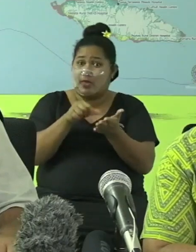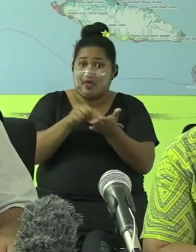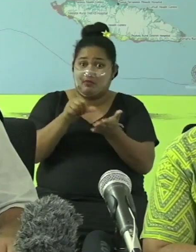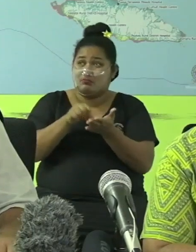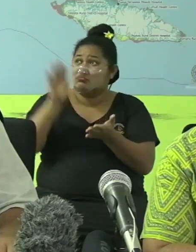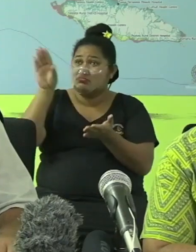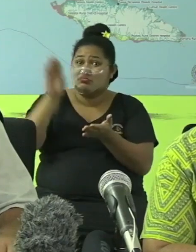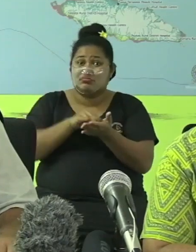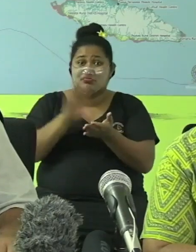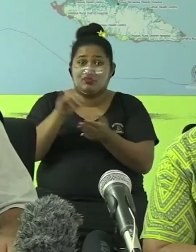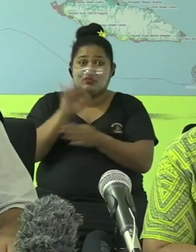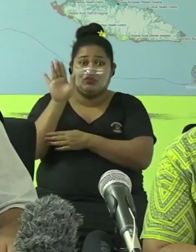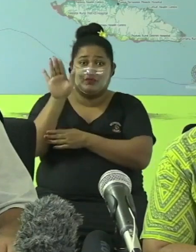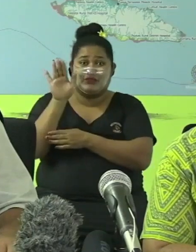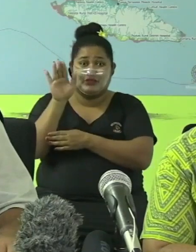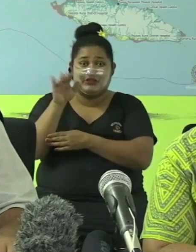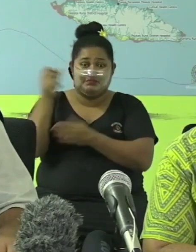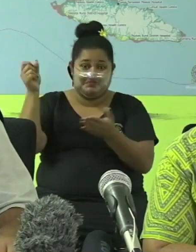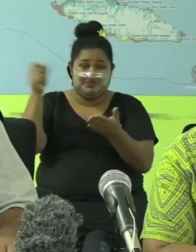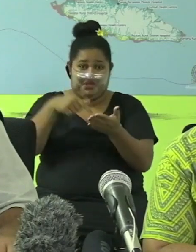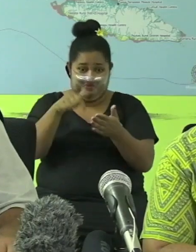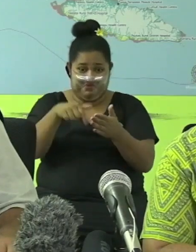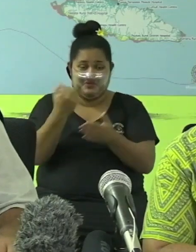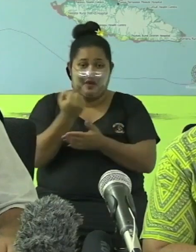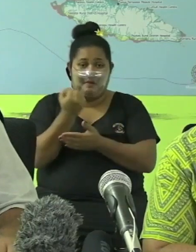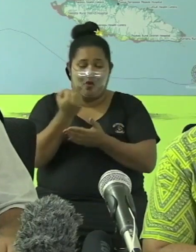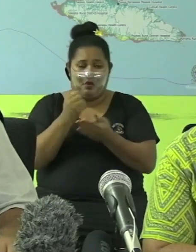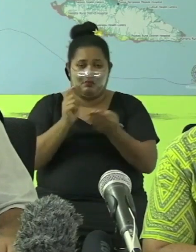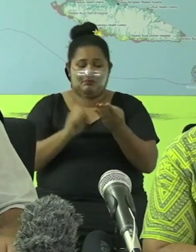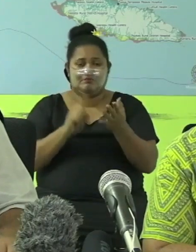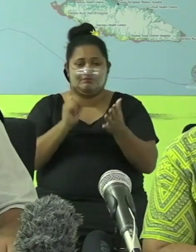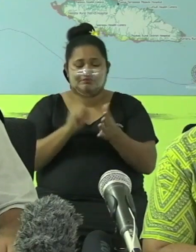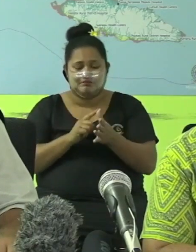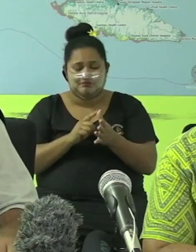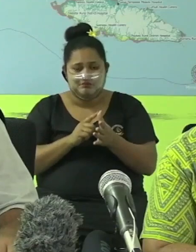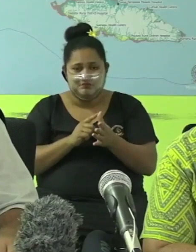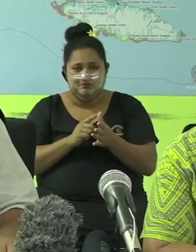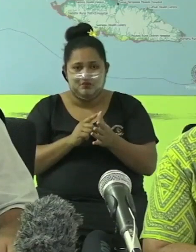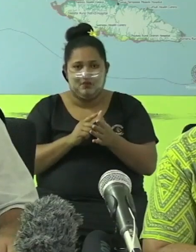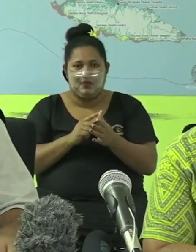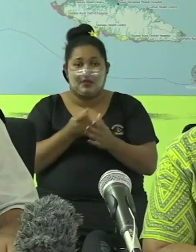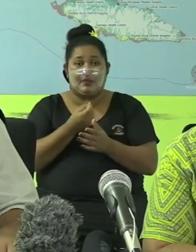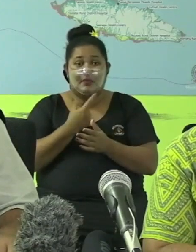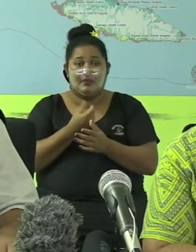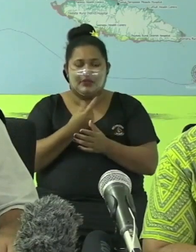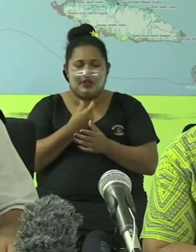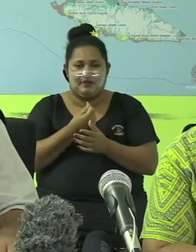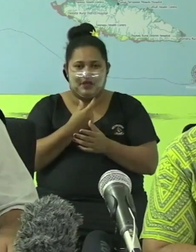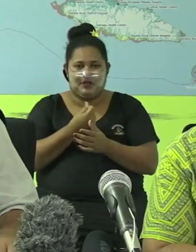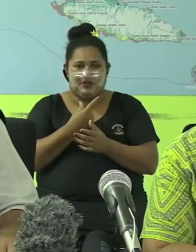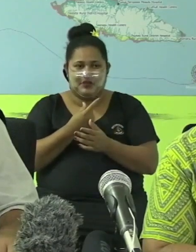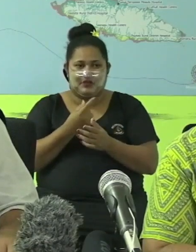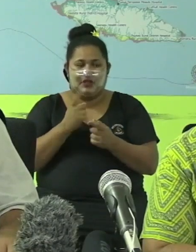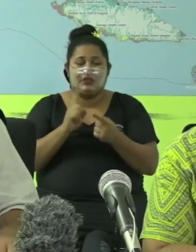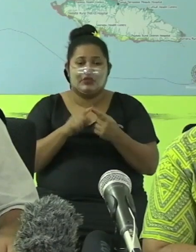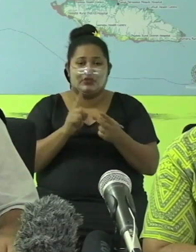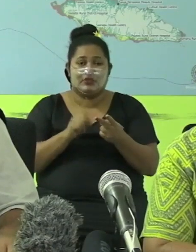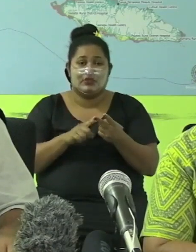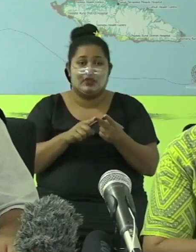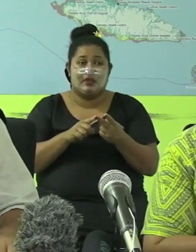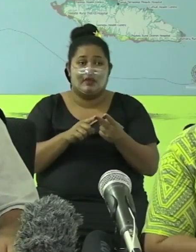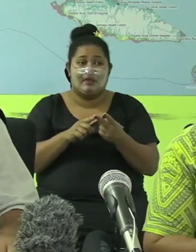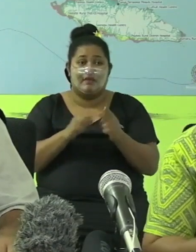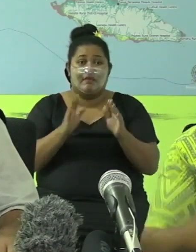ia tupe po money transfer ia whapena foi ma fale talavai ma meo fale whatau